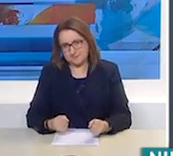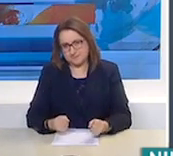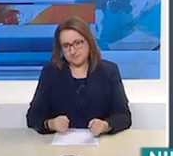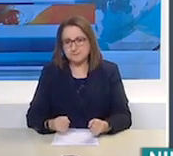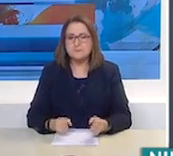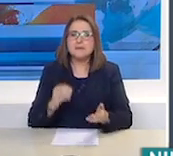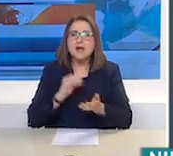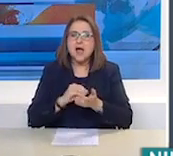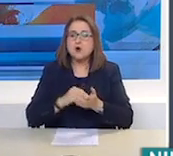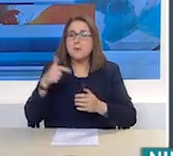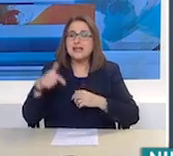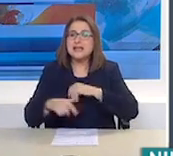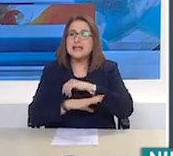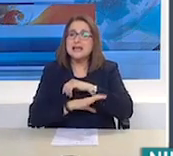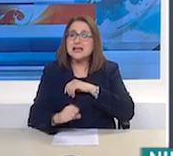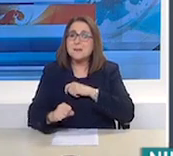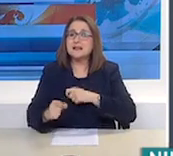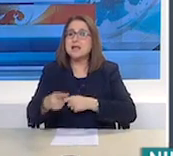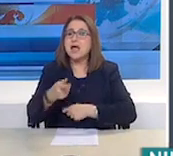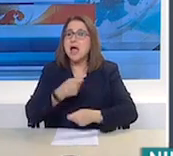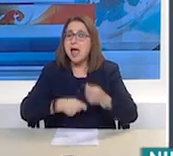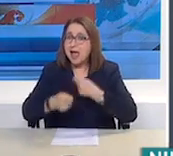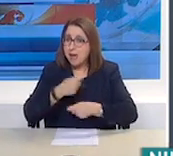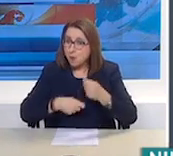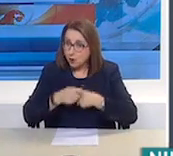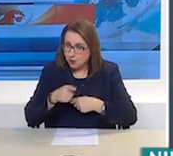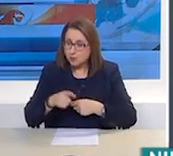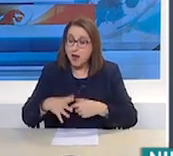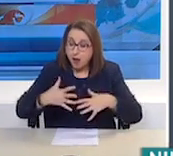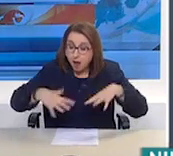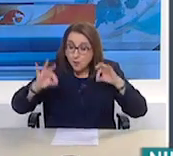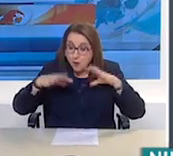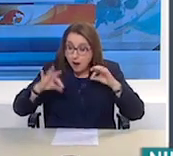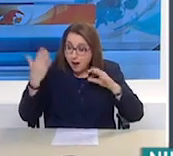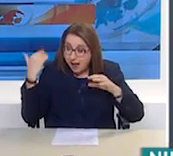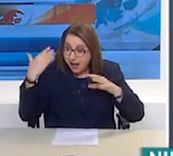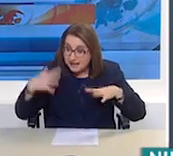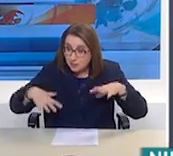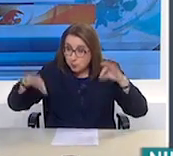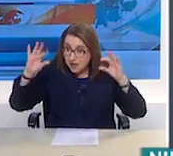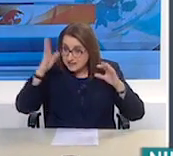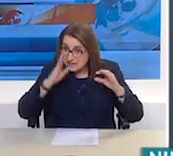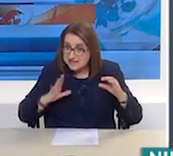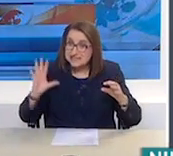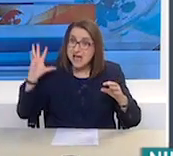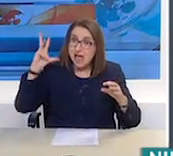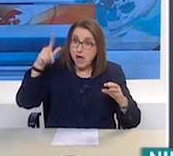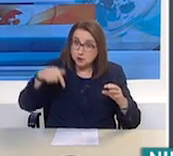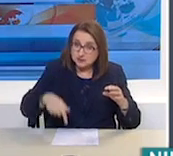ότι η Γενική Γραμματεία Εμπορίου και Προστασίας Καταναλωτή από την αρχή της κρίσης έως σήμερα έχει πραγματοποιήσει